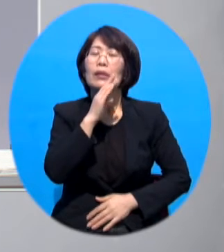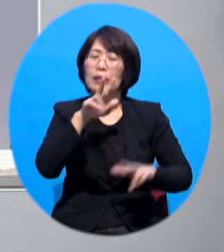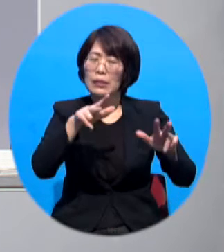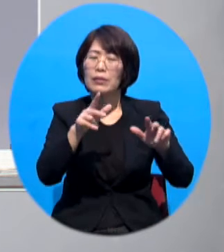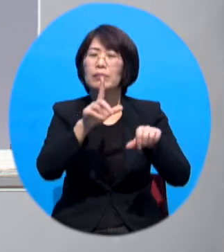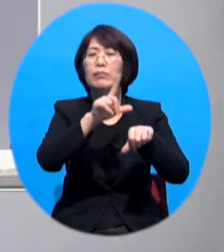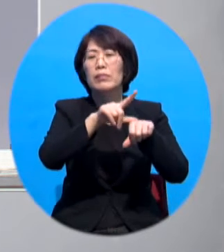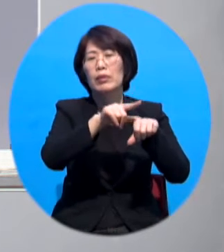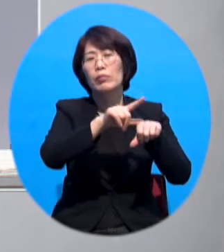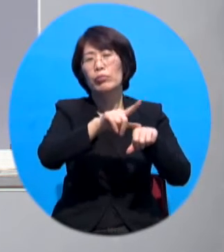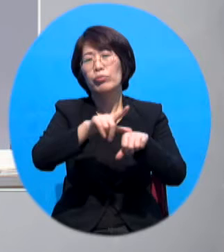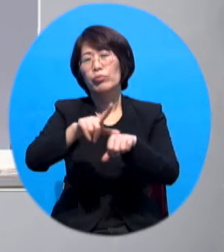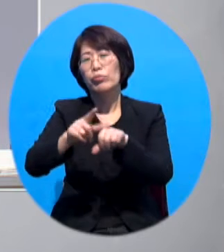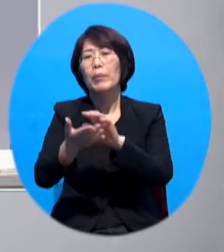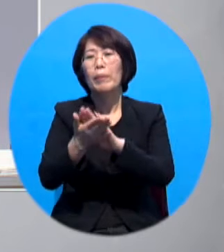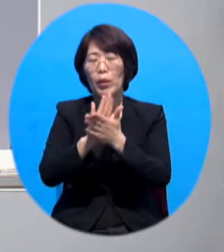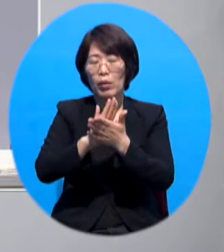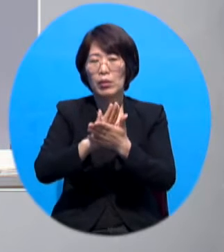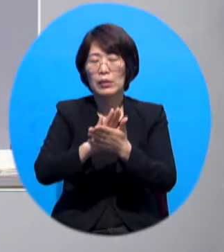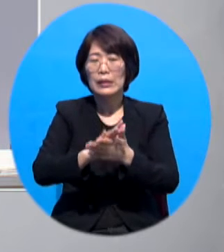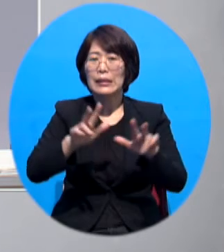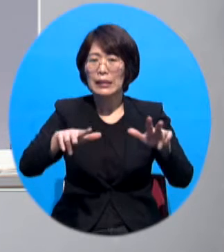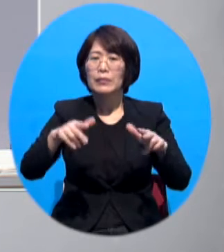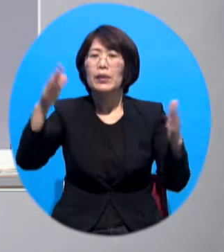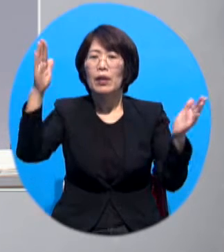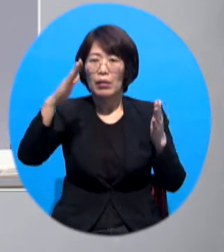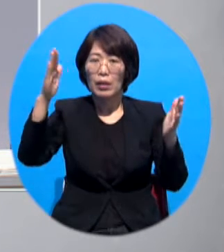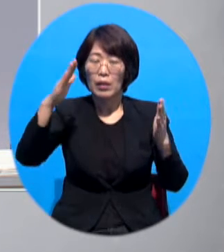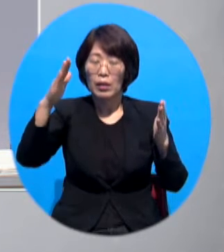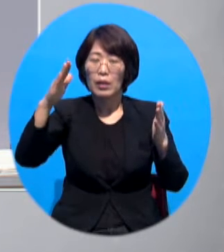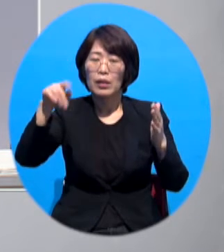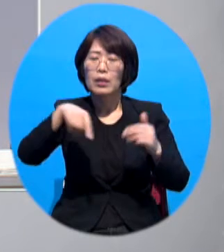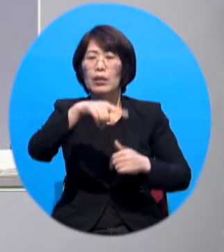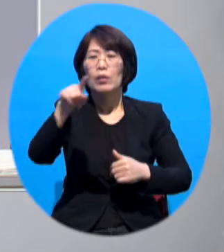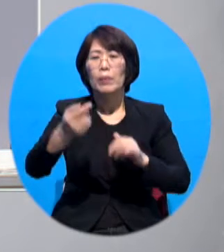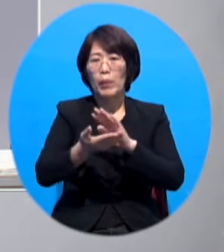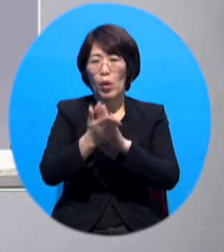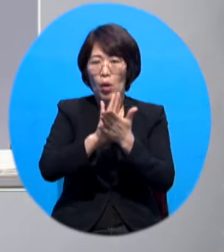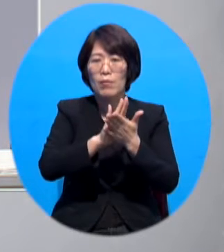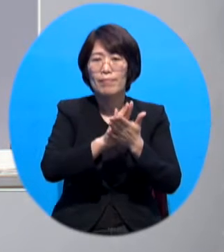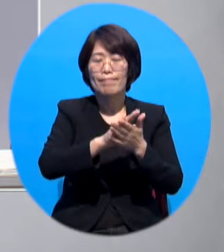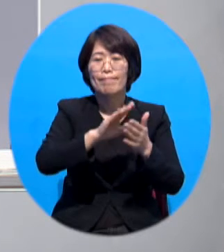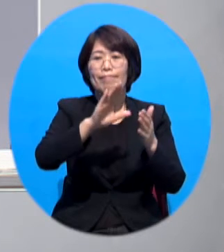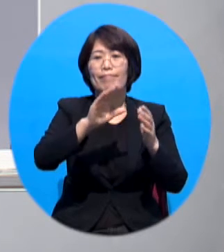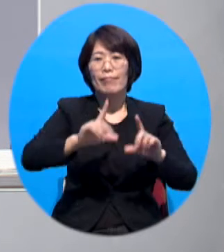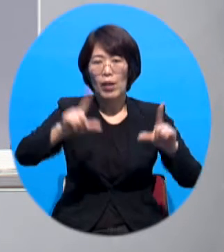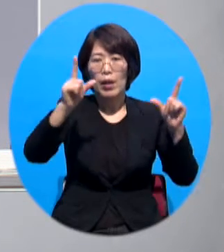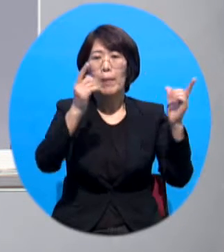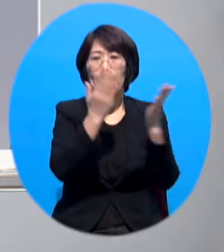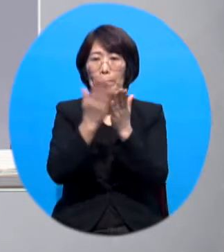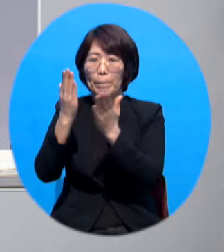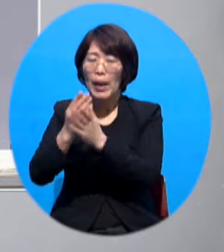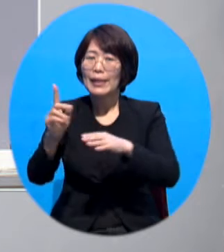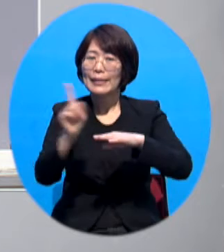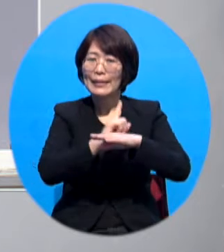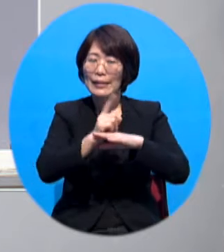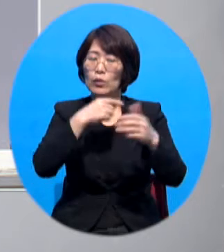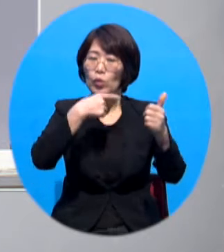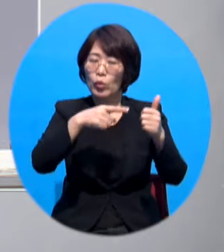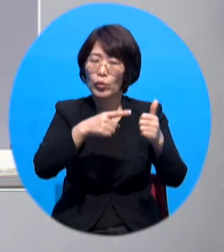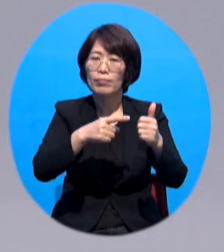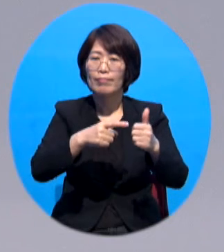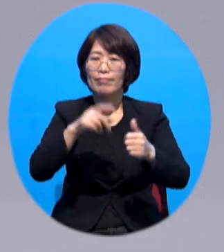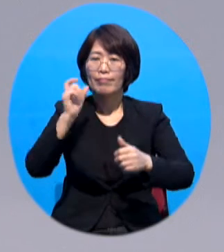시대가 변화 됐습니다 이제는 우리 학생들이 변화된 시대에 적응할 수 있도록 디지털 교육을